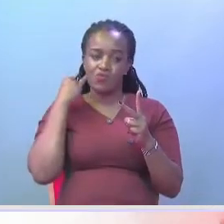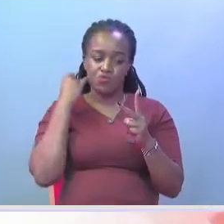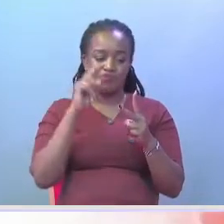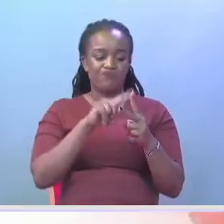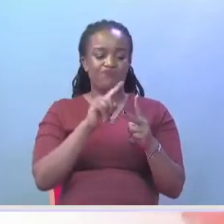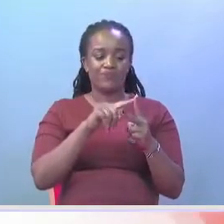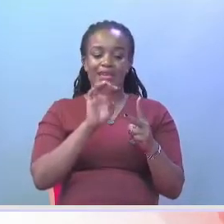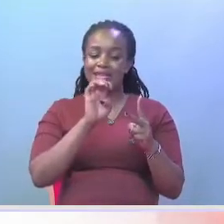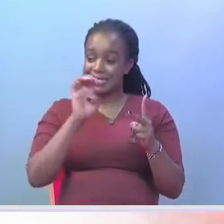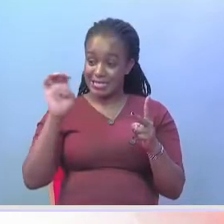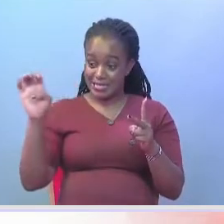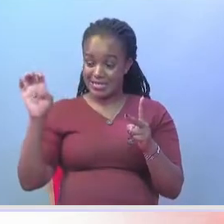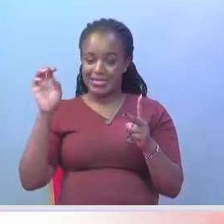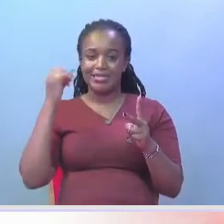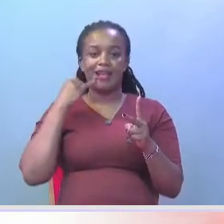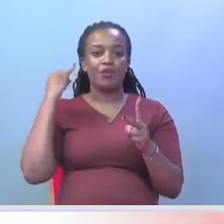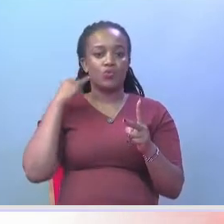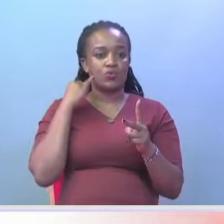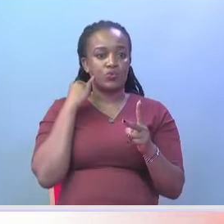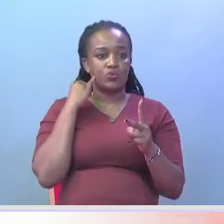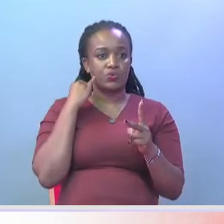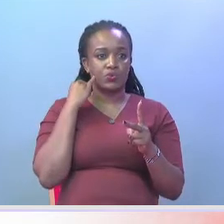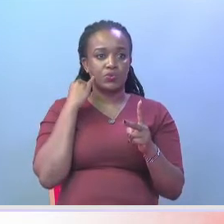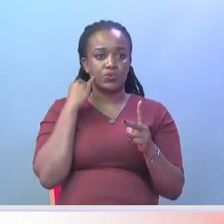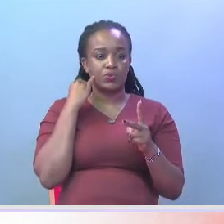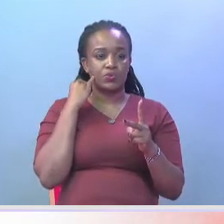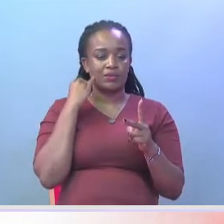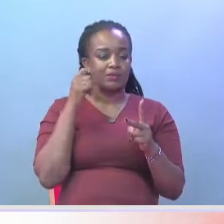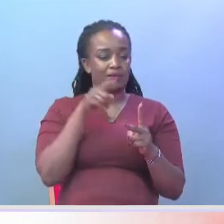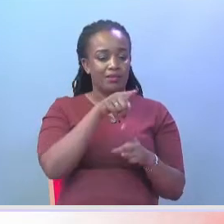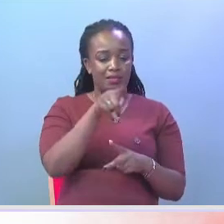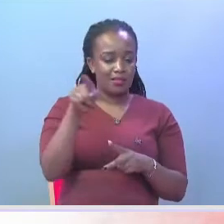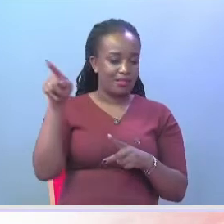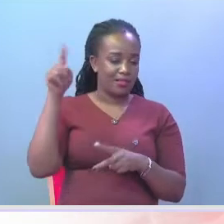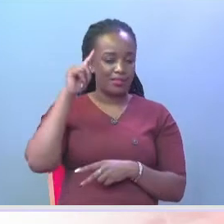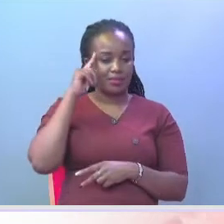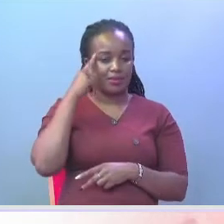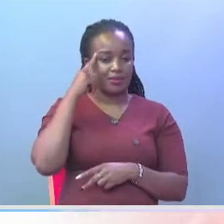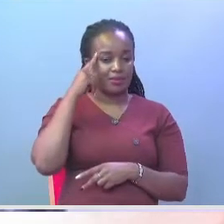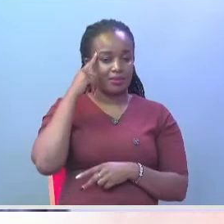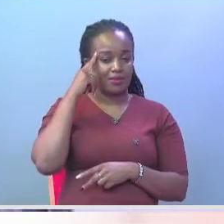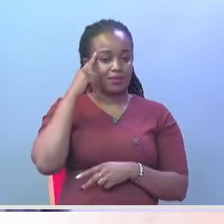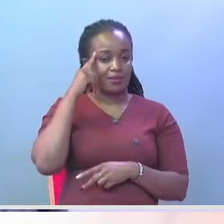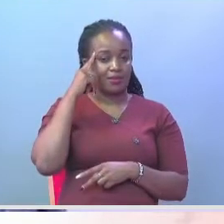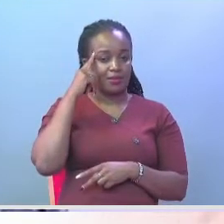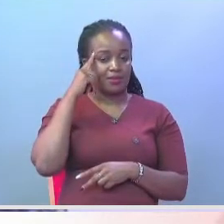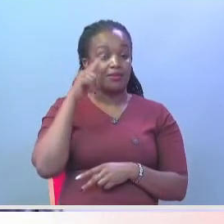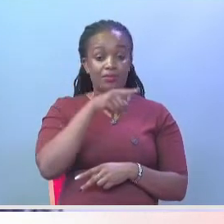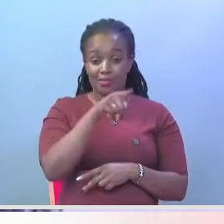kuna east of Nakuru. Hebu fikirieni wenzetu ambao